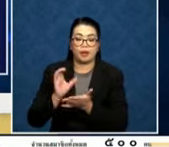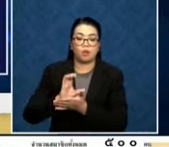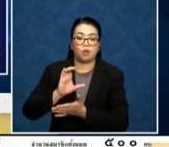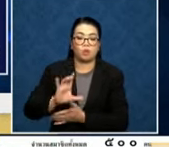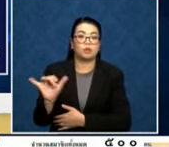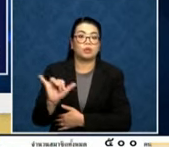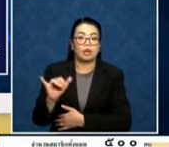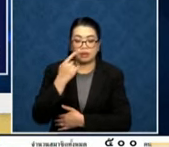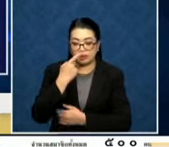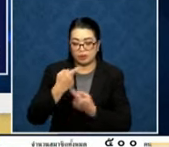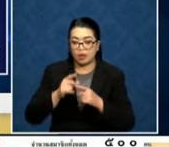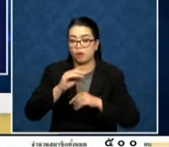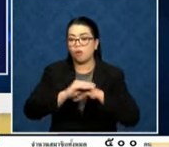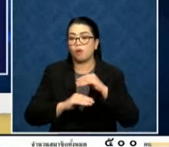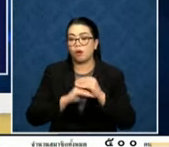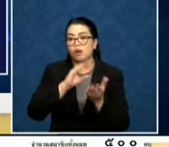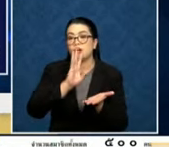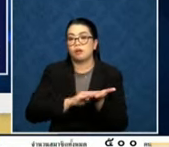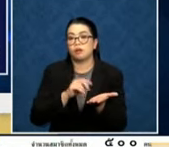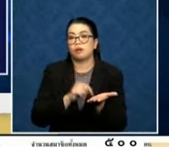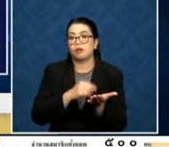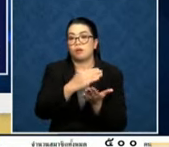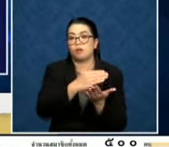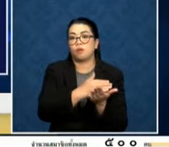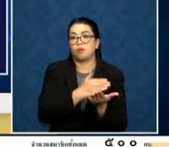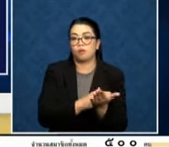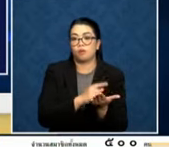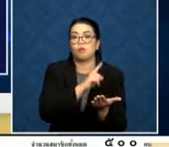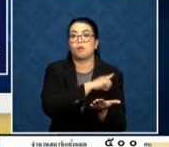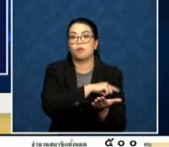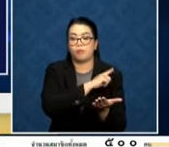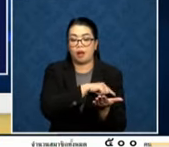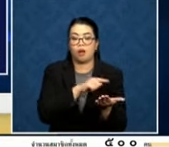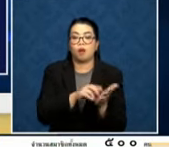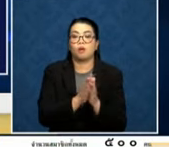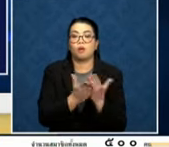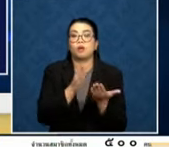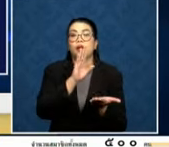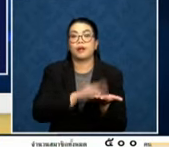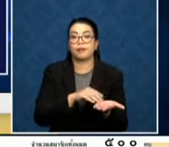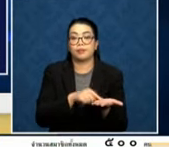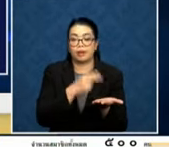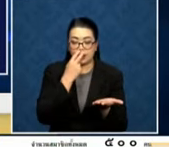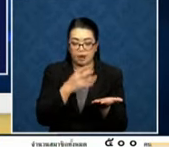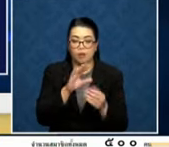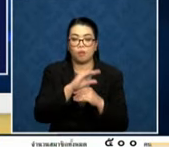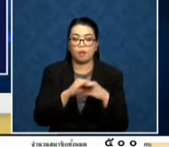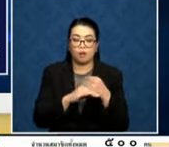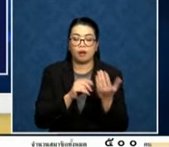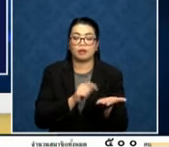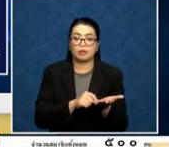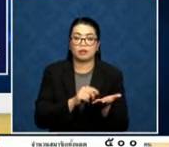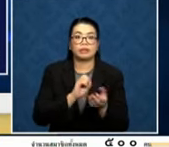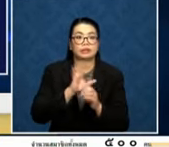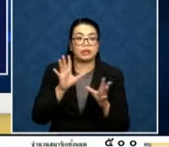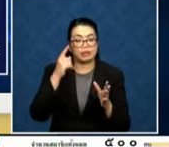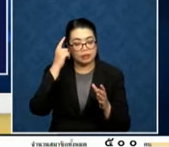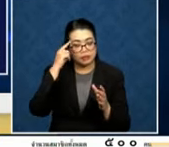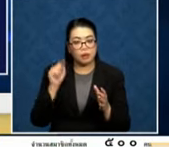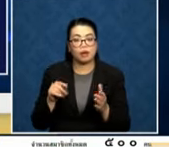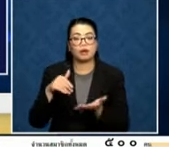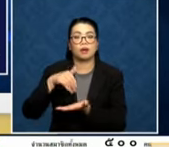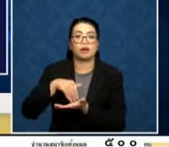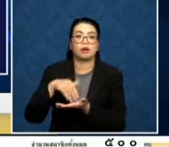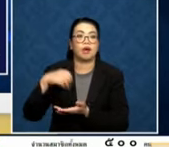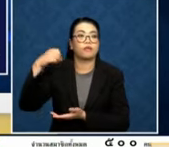ครับแต่โครงการที่ระบุอยู่ในเล่มงบขาวคาดมวกก็พอจะบอกอะไรเราได้ฮะชัดที่สุดก็คงจะเป็นกฟผครับ